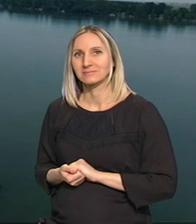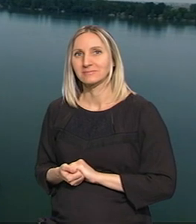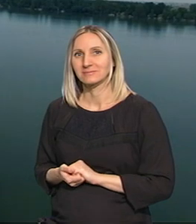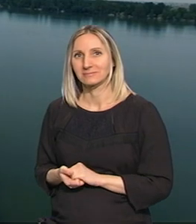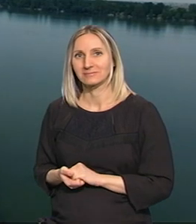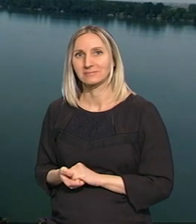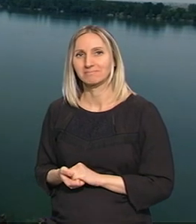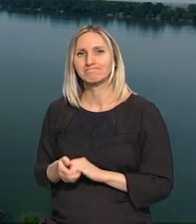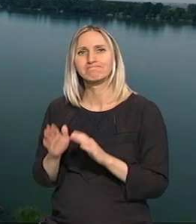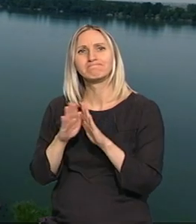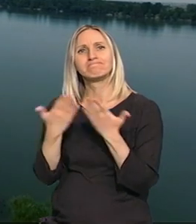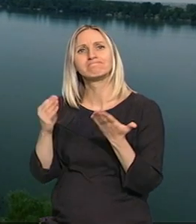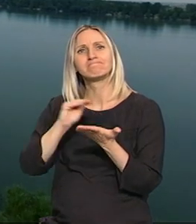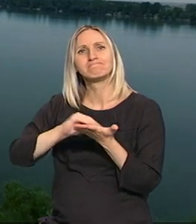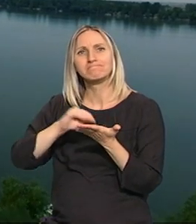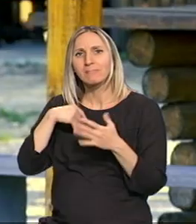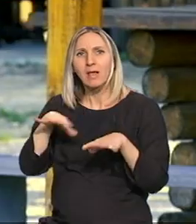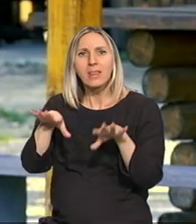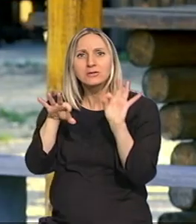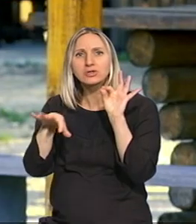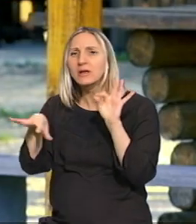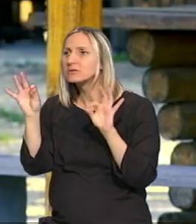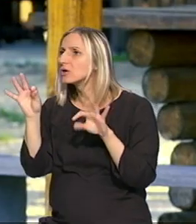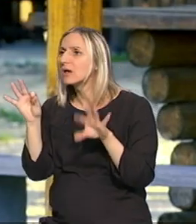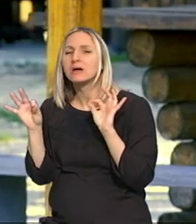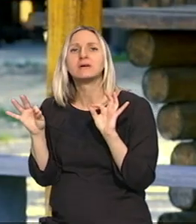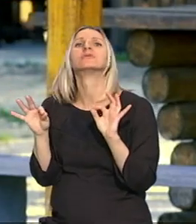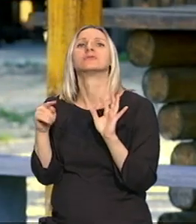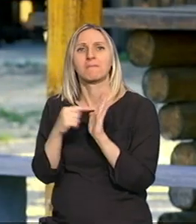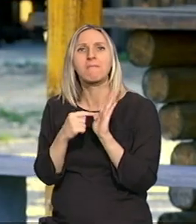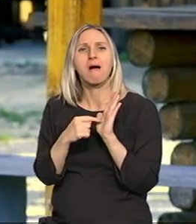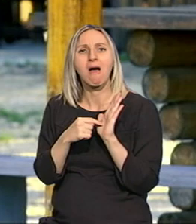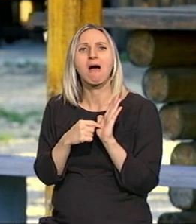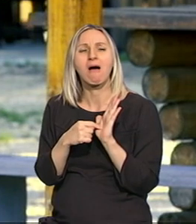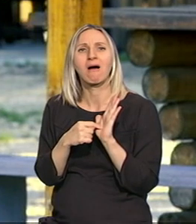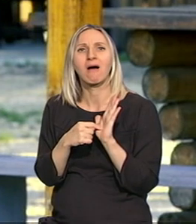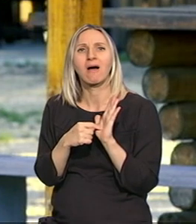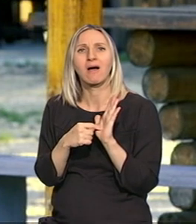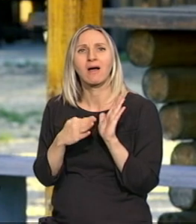Po literaturi koju smo našli, da je Miloš